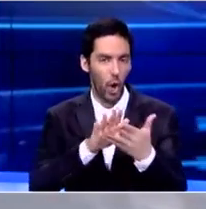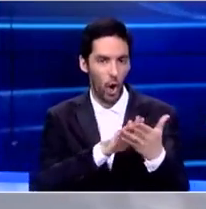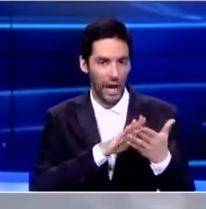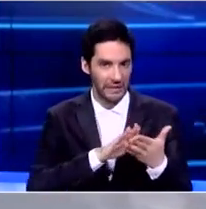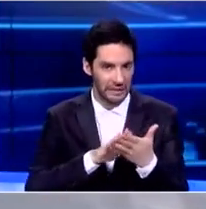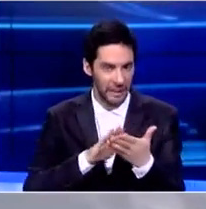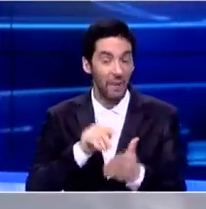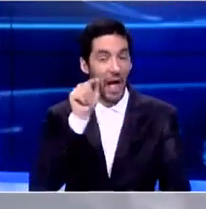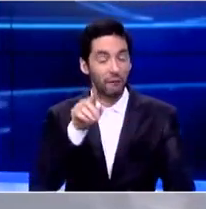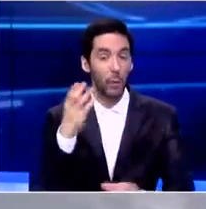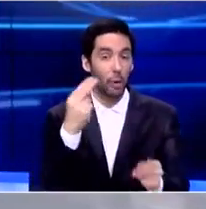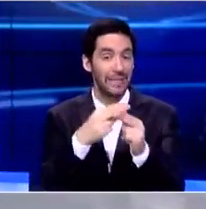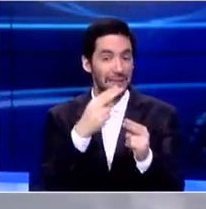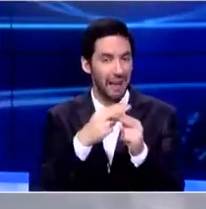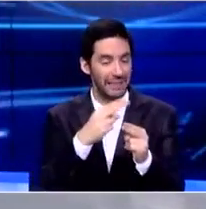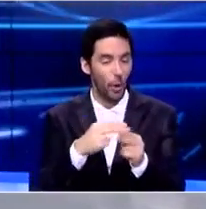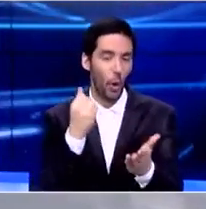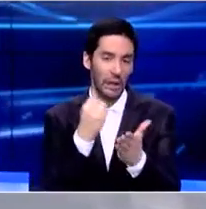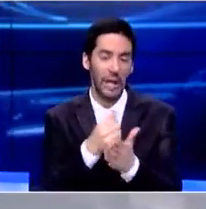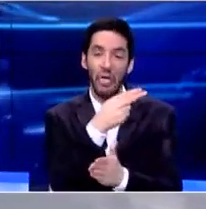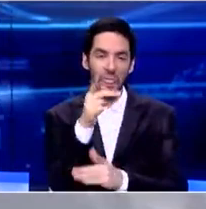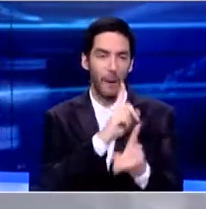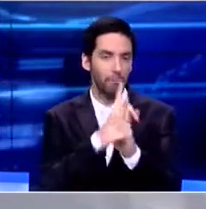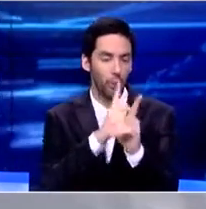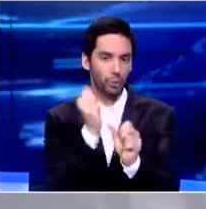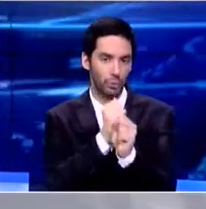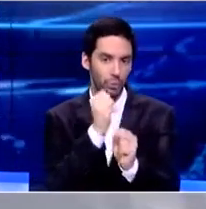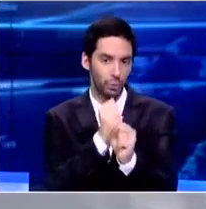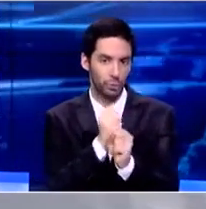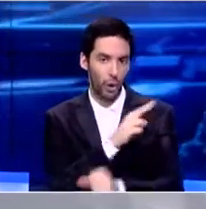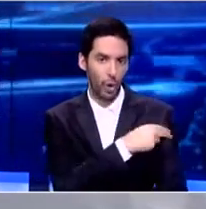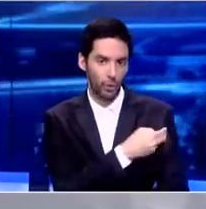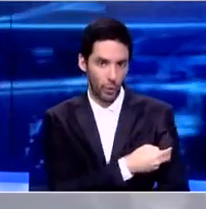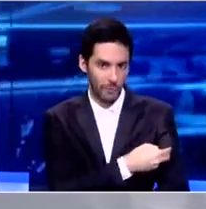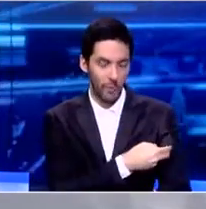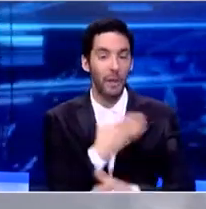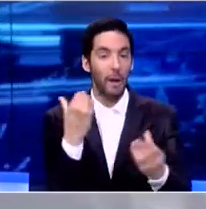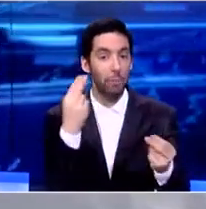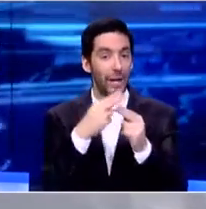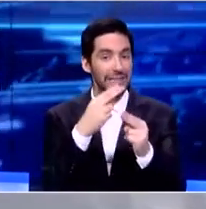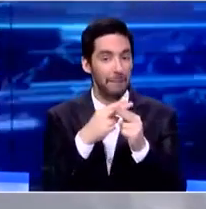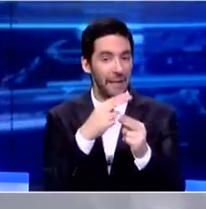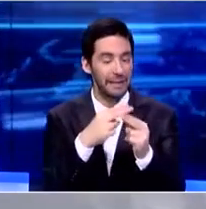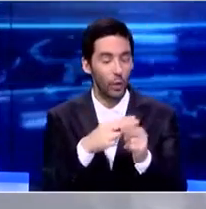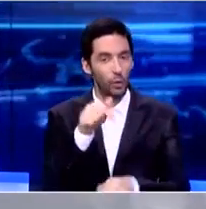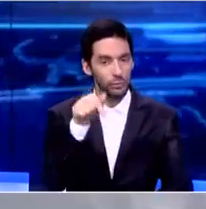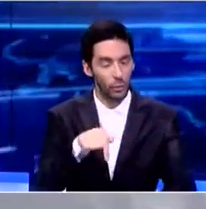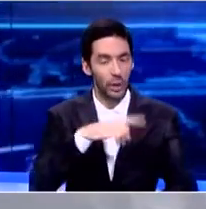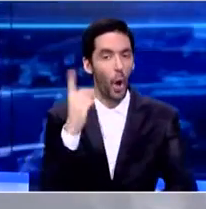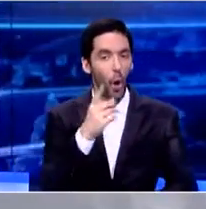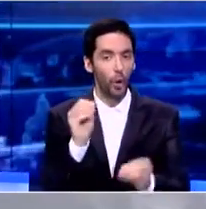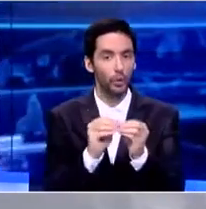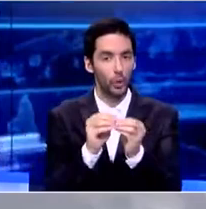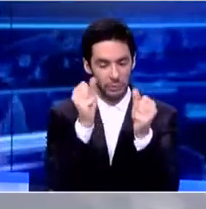εργαζόμενους στον τομέα της υγείας. Μένουμε λοιπόν σπίτι τηρούμε τις αποστάσεις στον χώρο